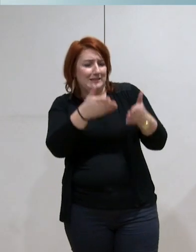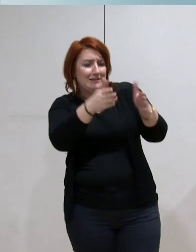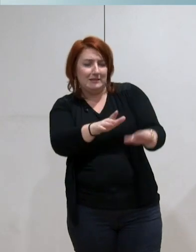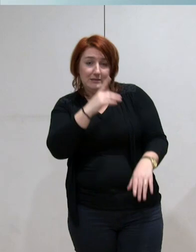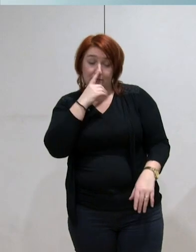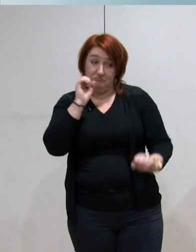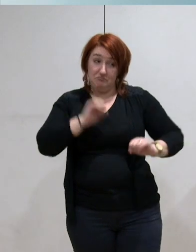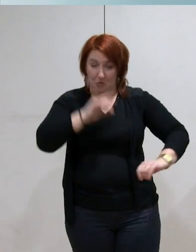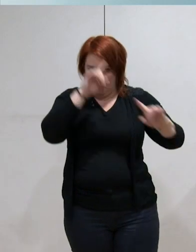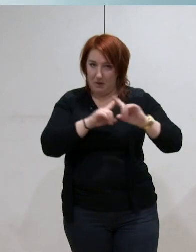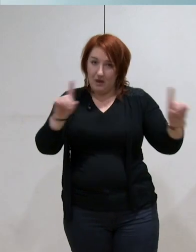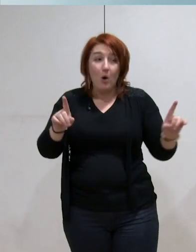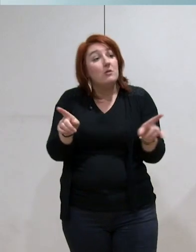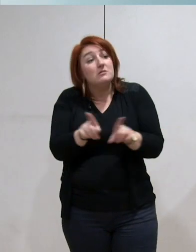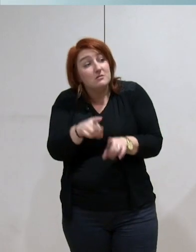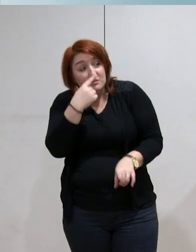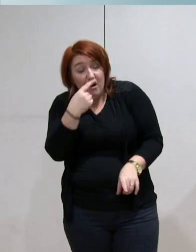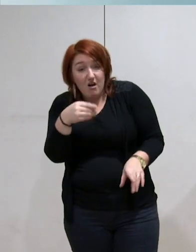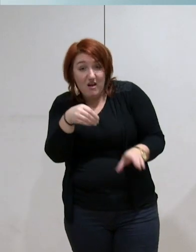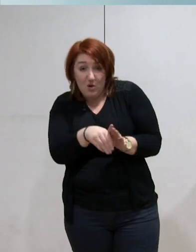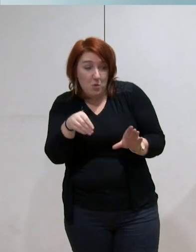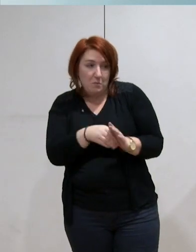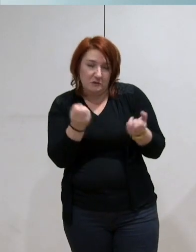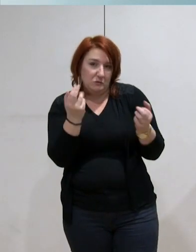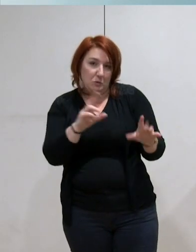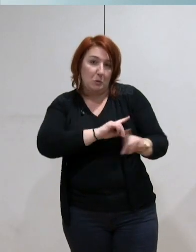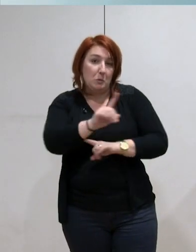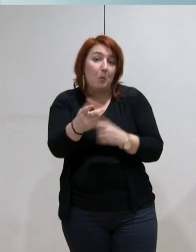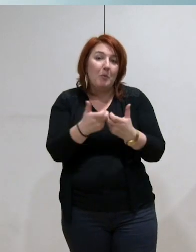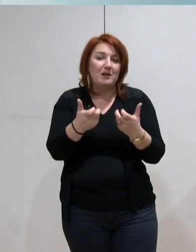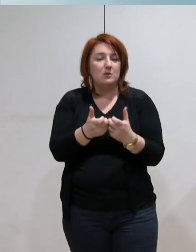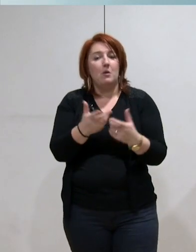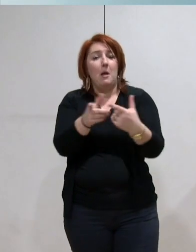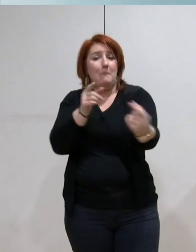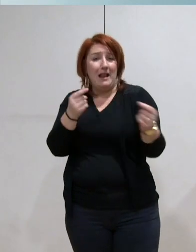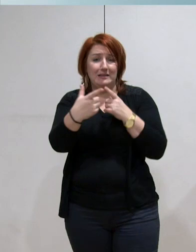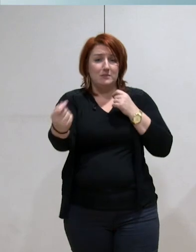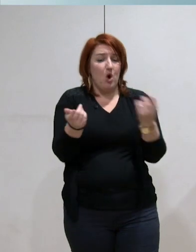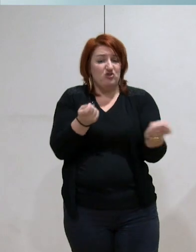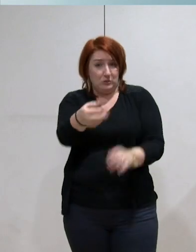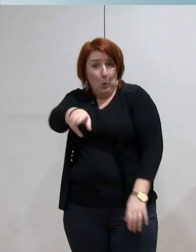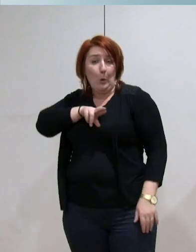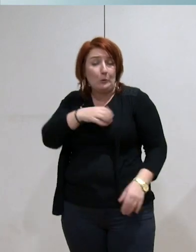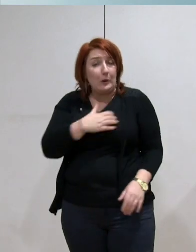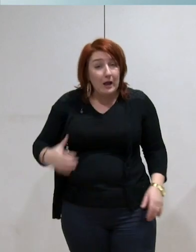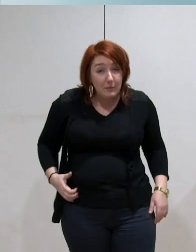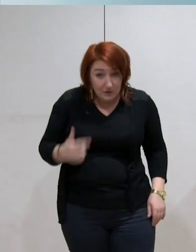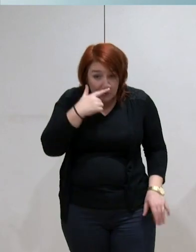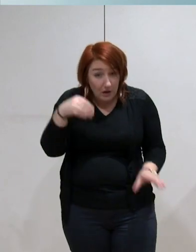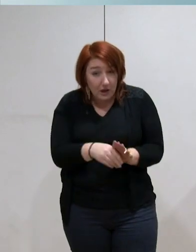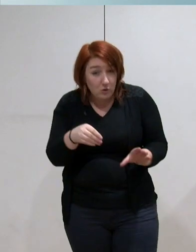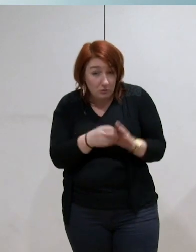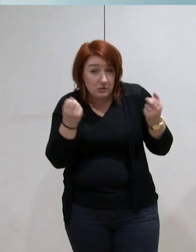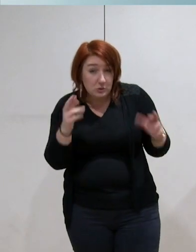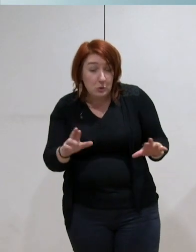d'économie la la municipalisation du Palais des Sports est-ce que ça va générer des économies celle de certaines structures